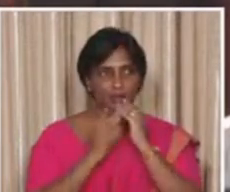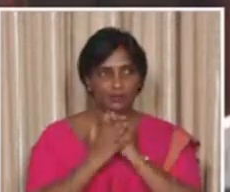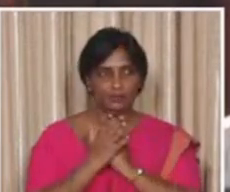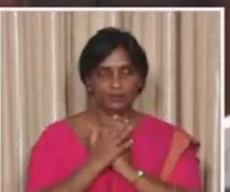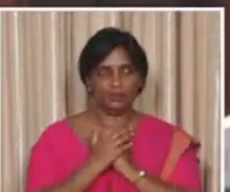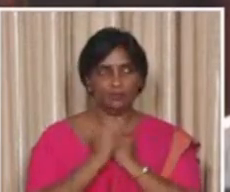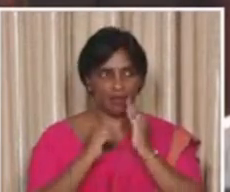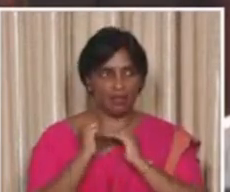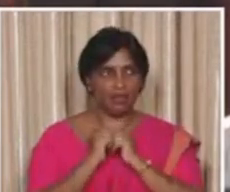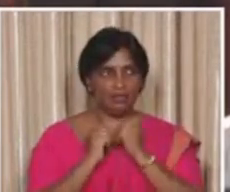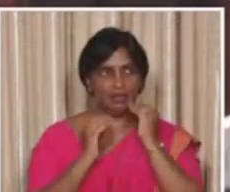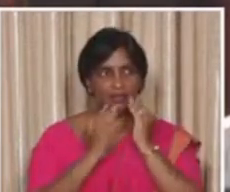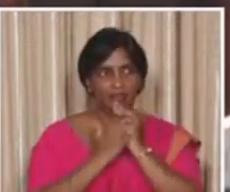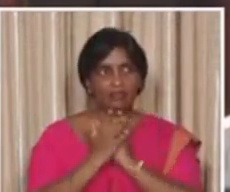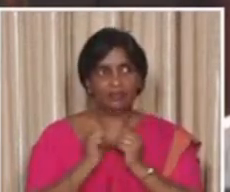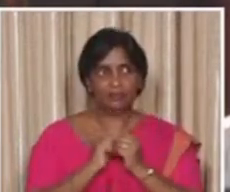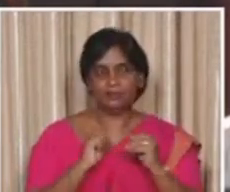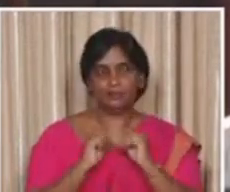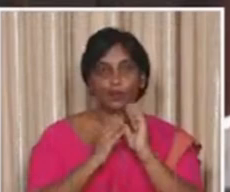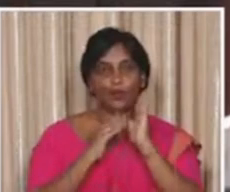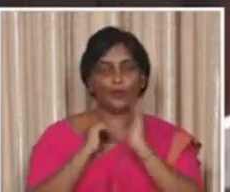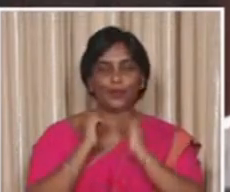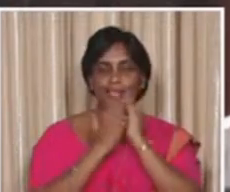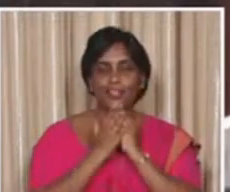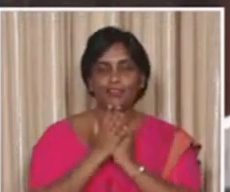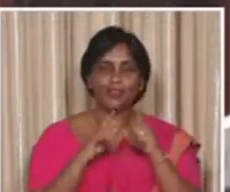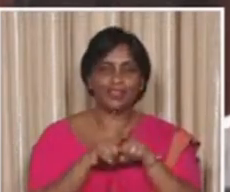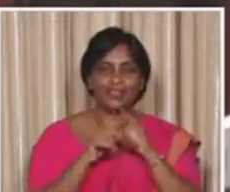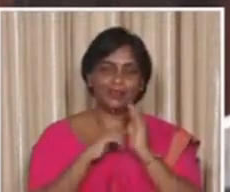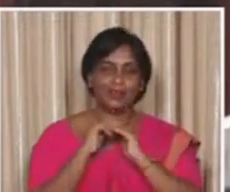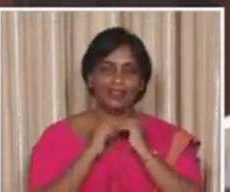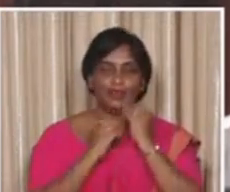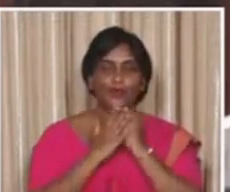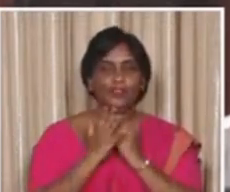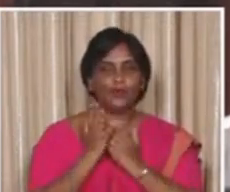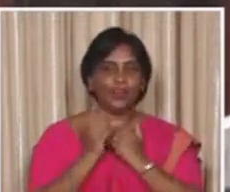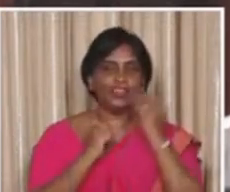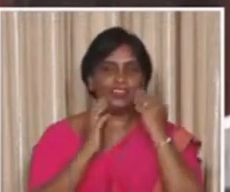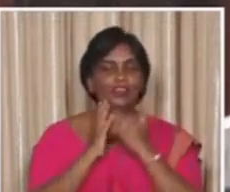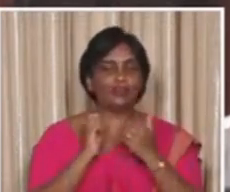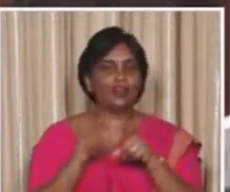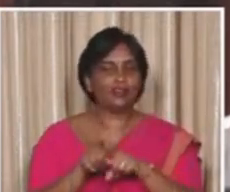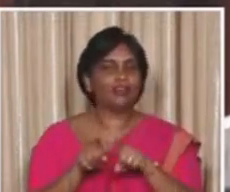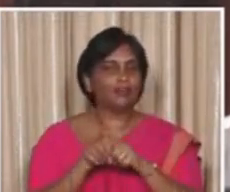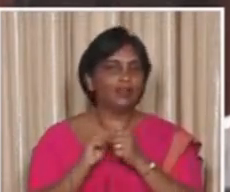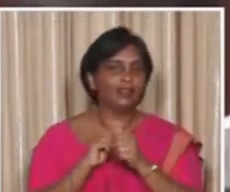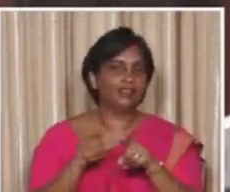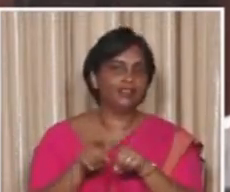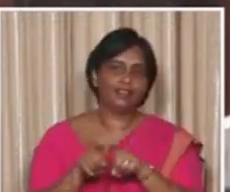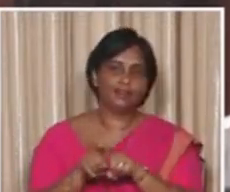ஒரு புகைப்படத்தை காட்டி இந்த புகைப்படத்தை பாருங்கள், இதனை வைத்து தான் நாங்கள் வடக்கு கிழக்கிலே பயங்கரவாத தடுப்பு சட்டத்தின் கீழே தமிழர்களை கைது செய்திருக்கிறோம்